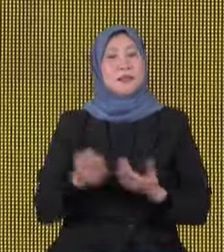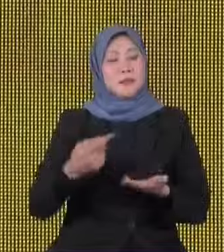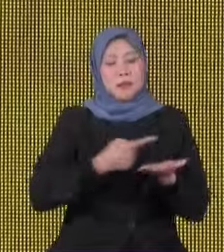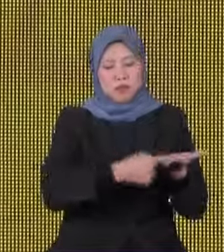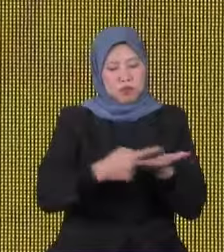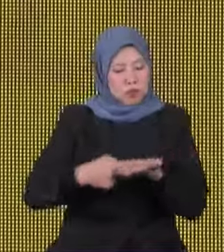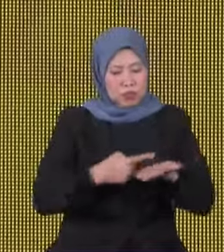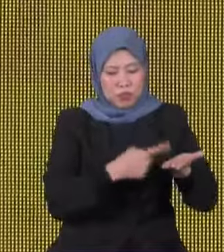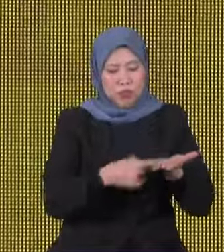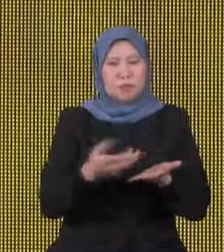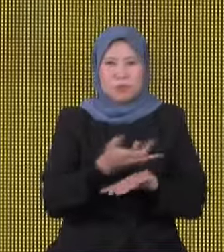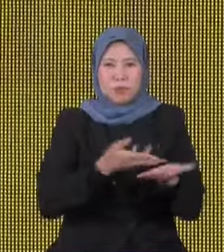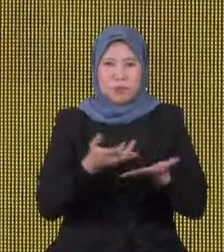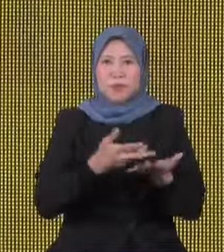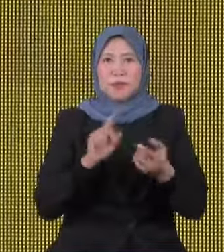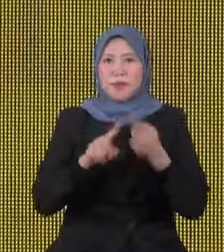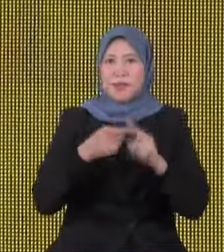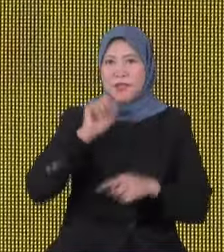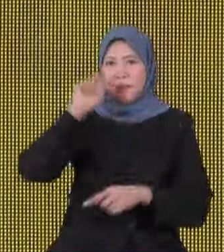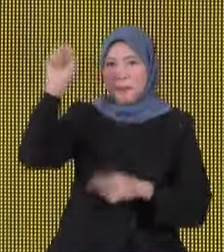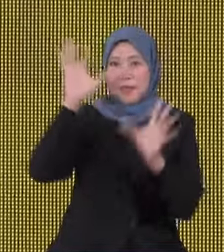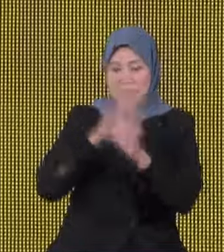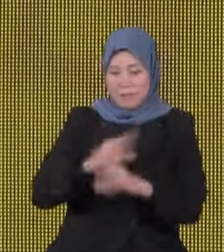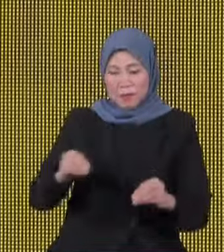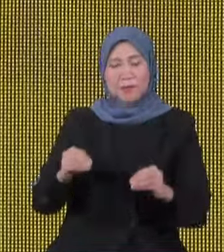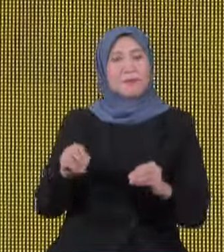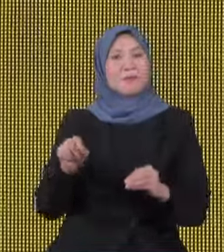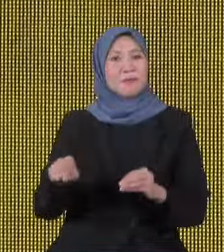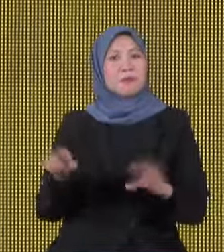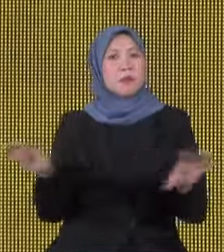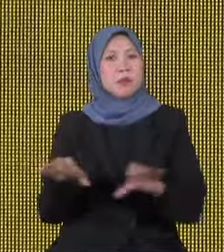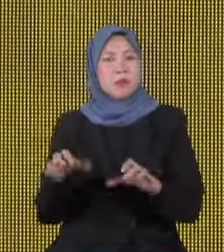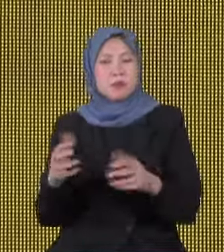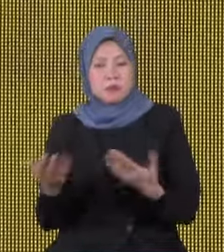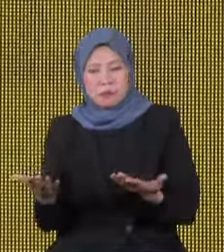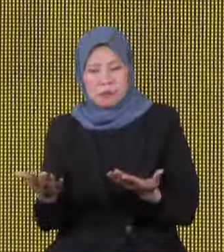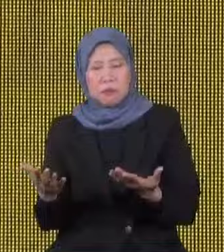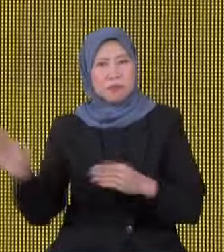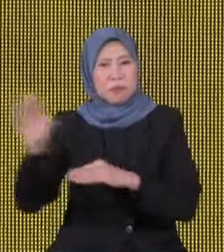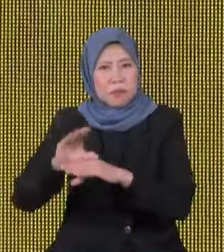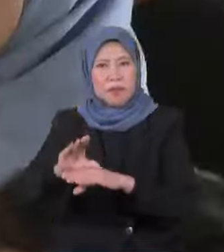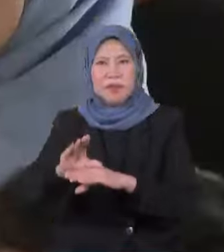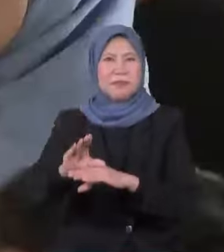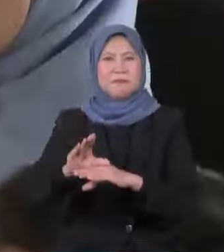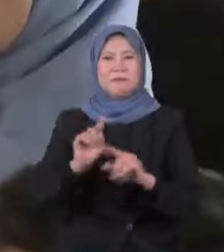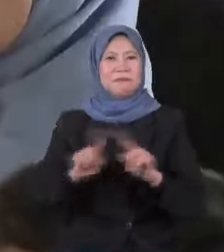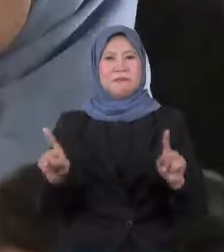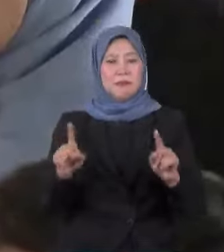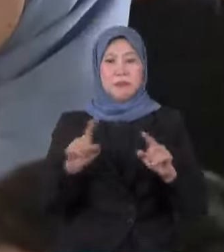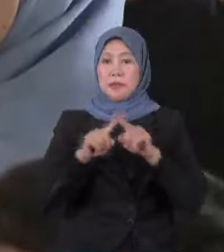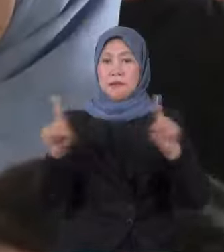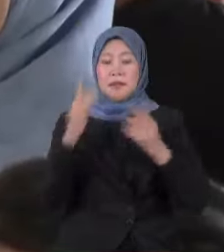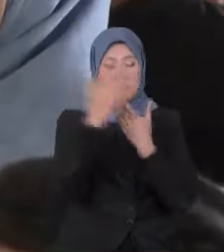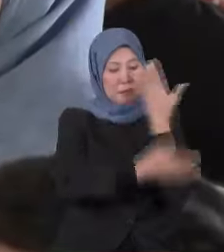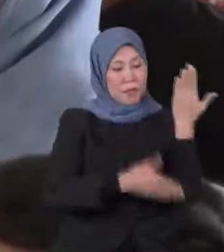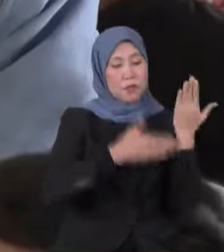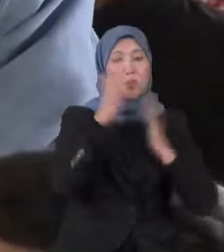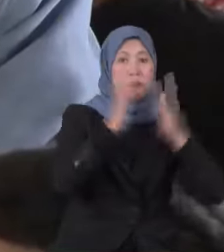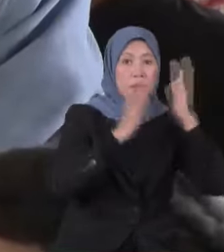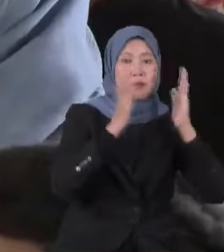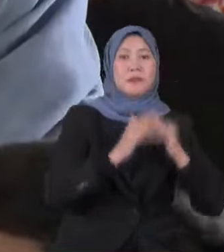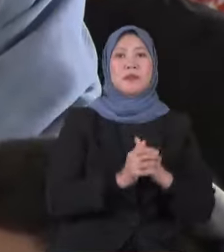dengan rakan-rakan di Sabah dan Sarawak, bila kita nak laksanakan tak menuju Sabah, kerana berbeza dari Semenanjung,